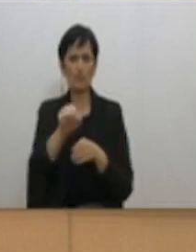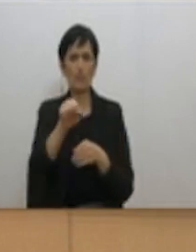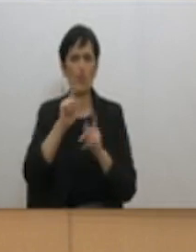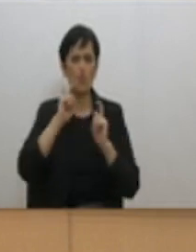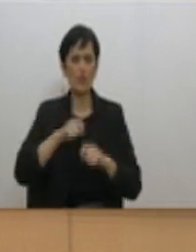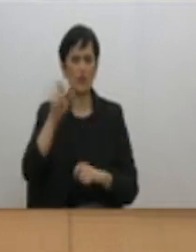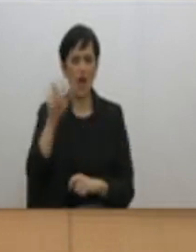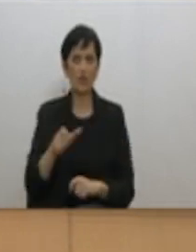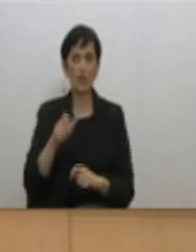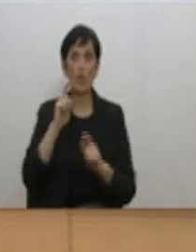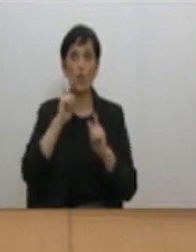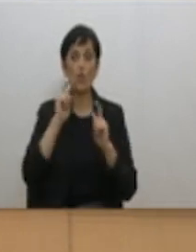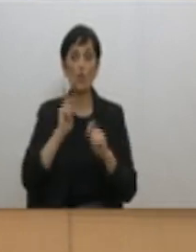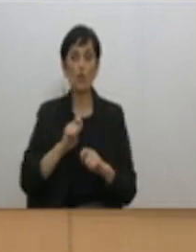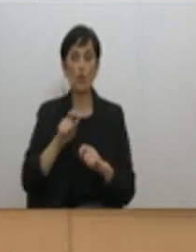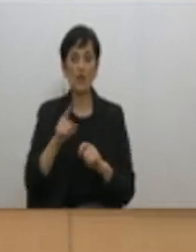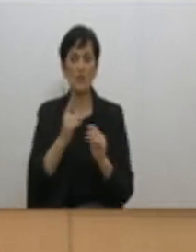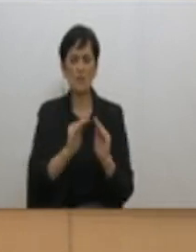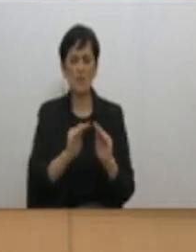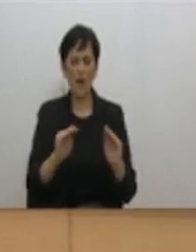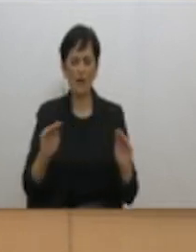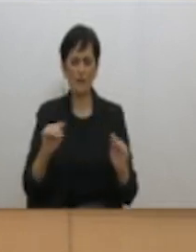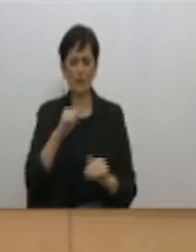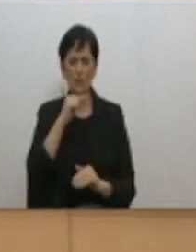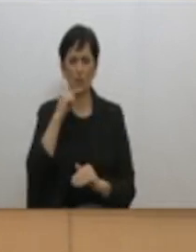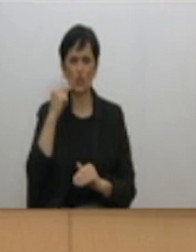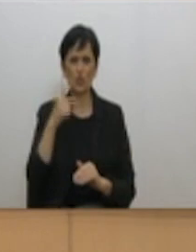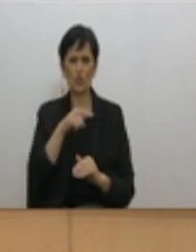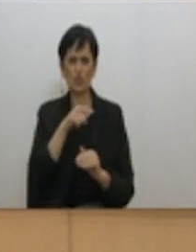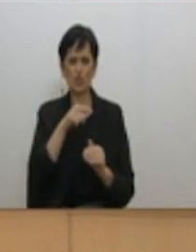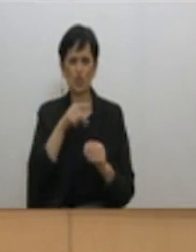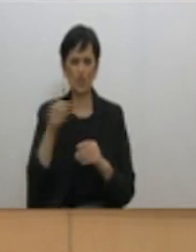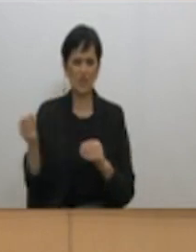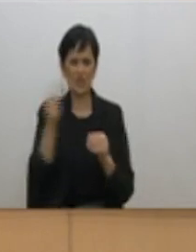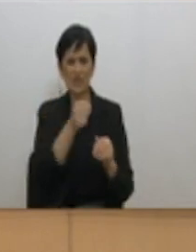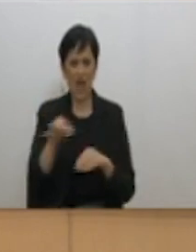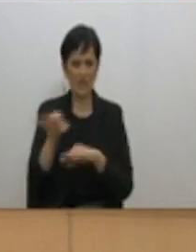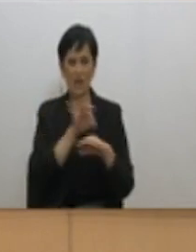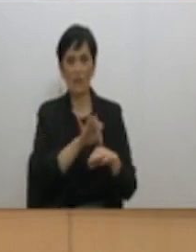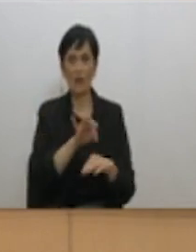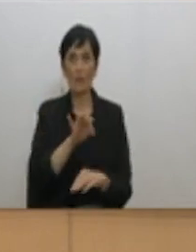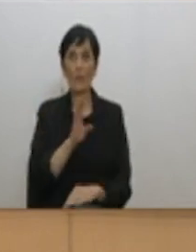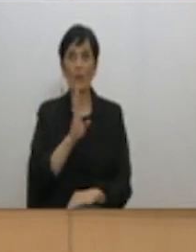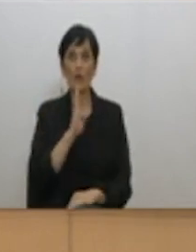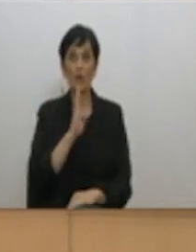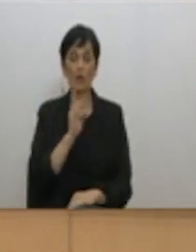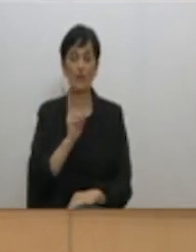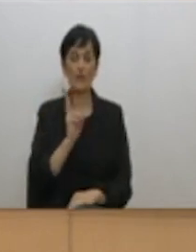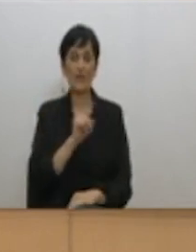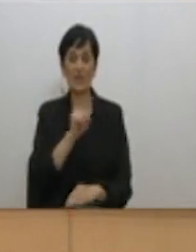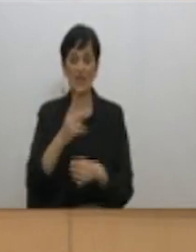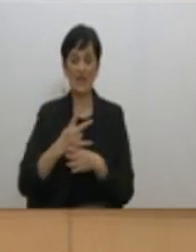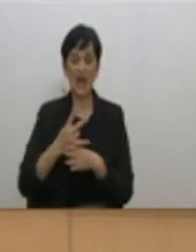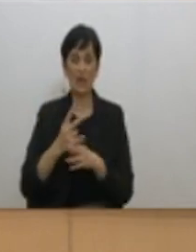უკრაინისა. უკრაინელი მათ შორის ბავშვების რუსეთში რეპატრიაციისა. და გვეგონა ვიღაცებს აქ